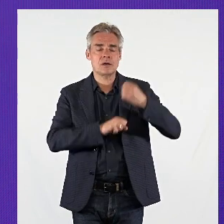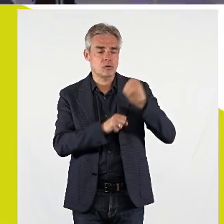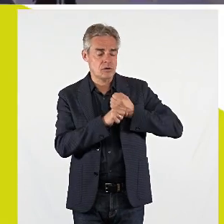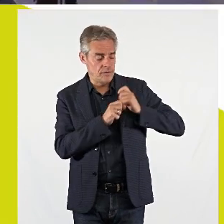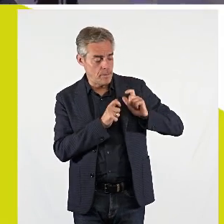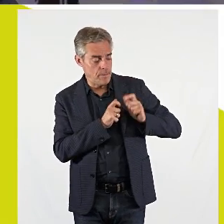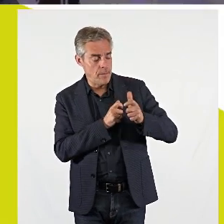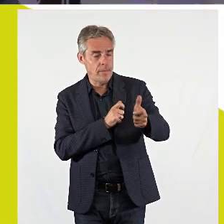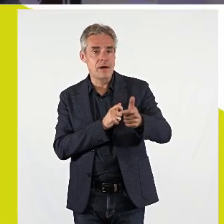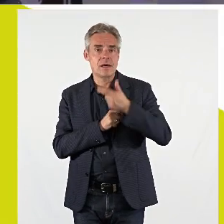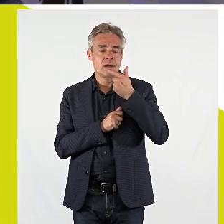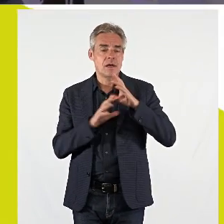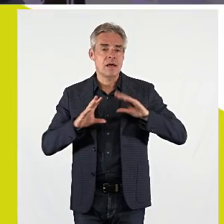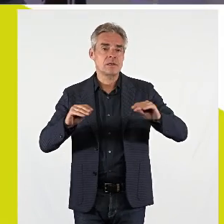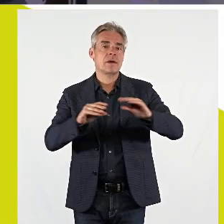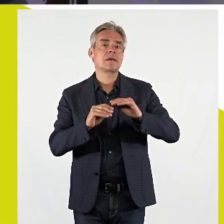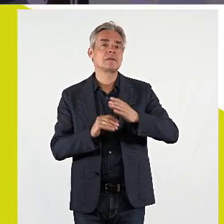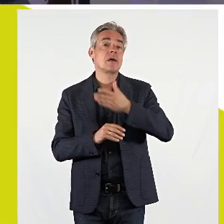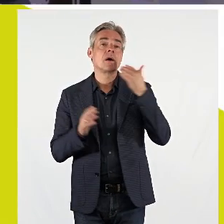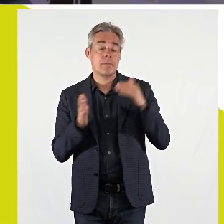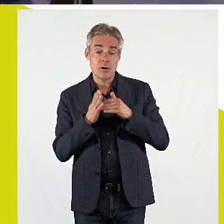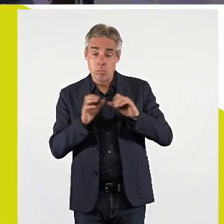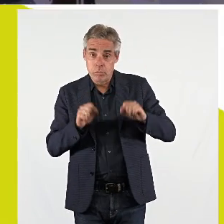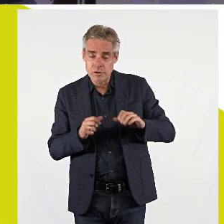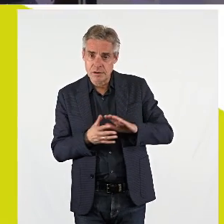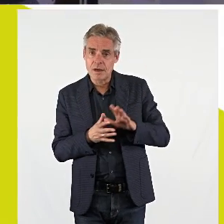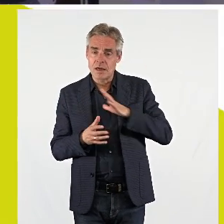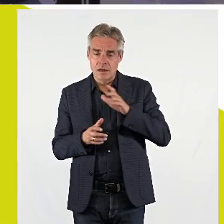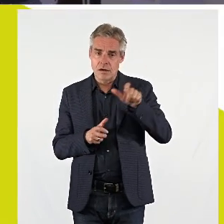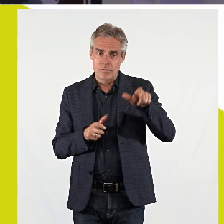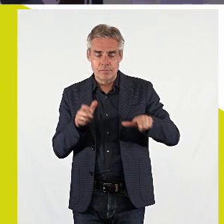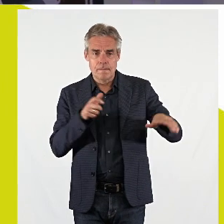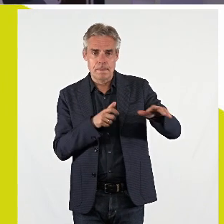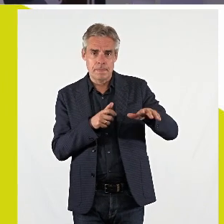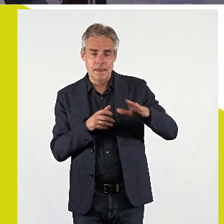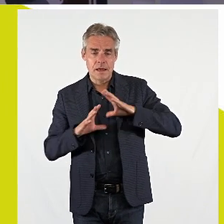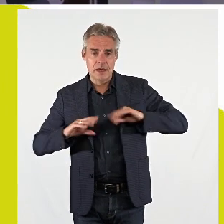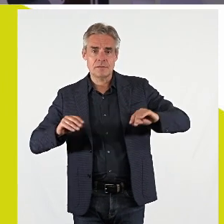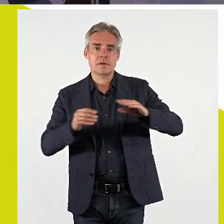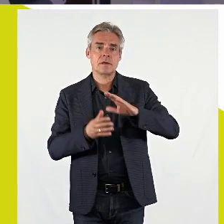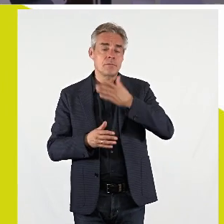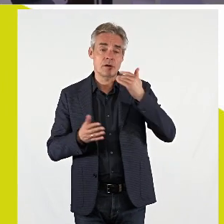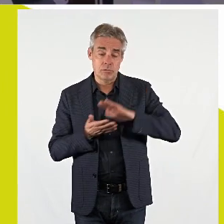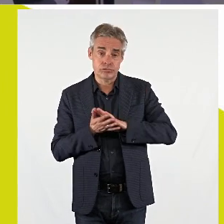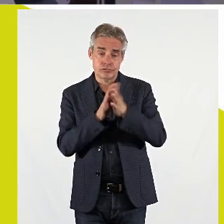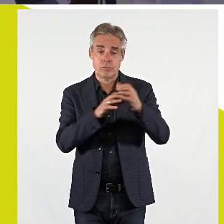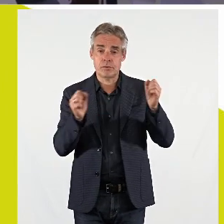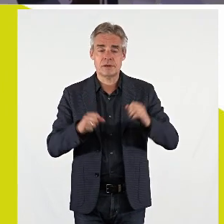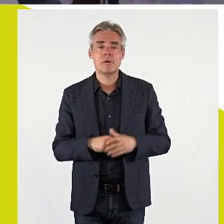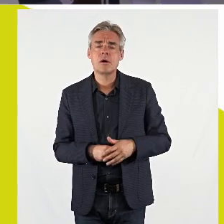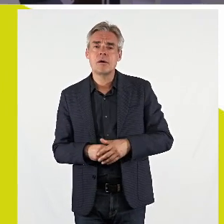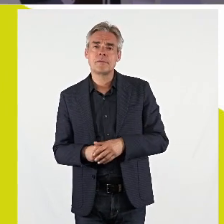des espaces d'amélioration, parce qu'il y a des espaces d'adhésion individuelle et collective, il y a des espaces d'amélioration considérables. Je me suis